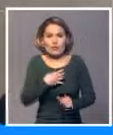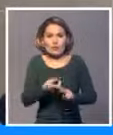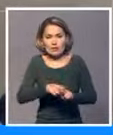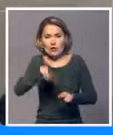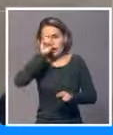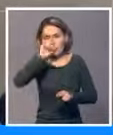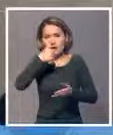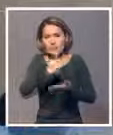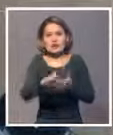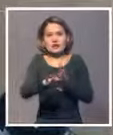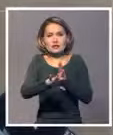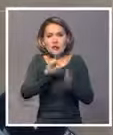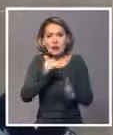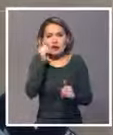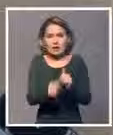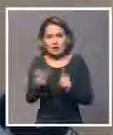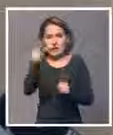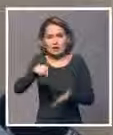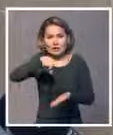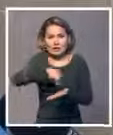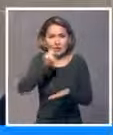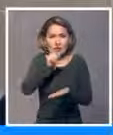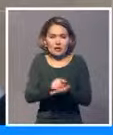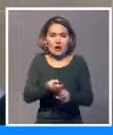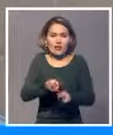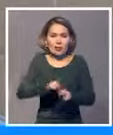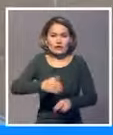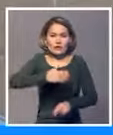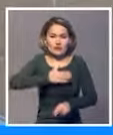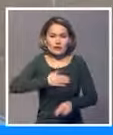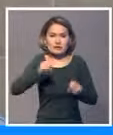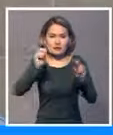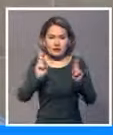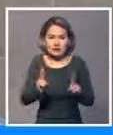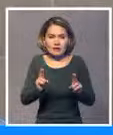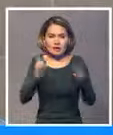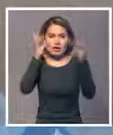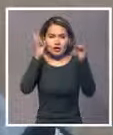бізді қандай жолмен жүруіміз керек, қайда баруымыз керек, соның осы дауысқа келумен білдіреді деп ойлаймын.